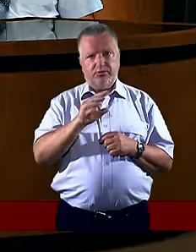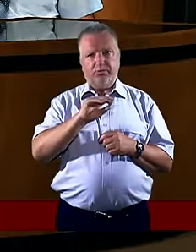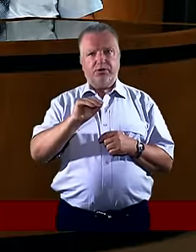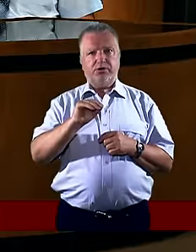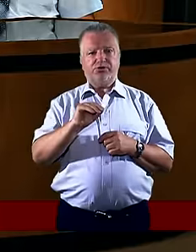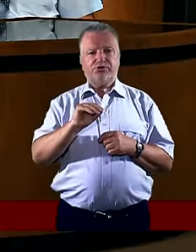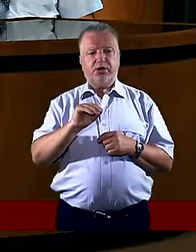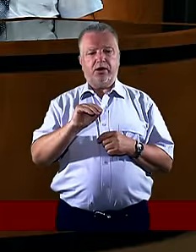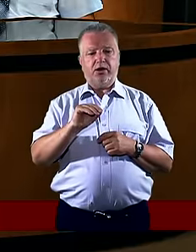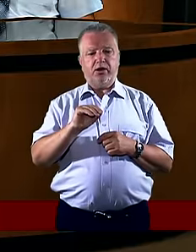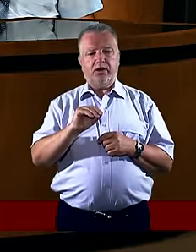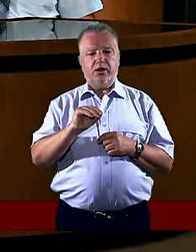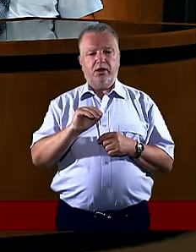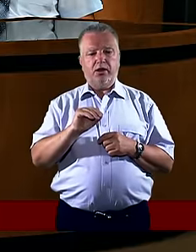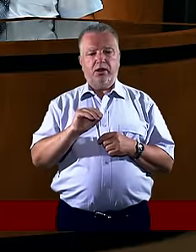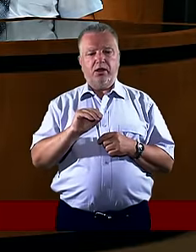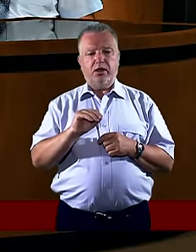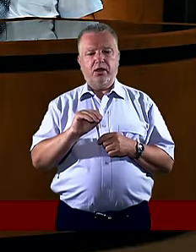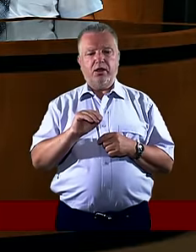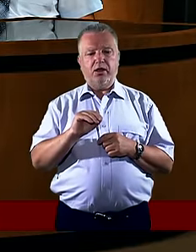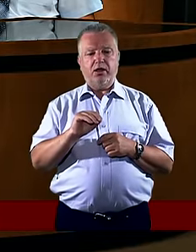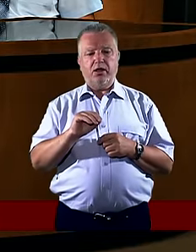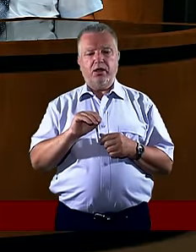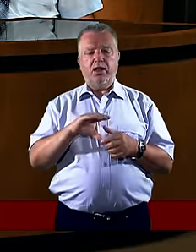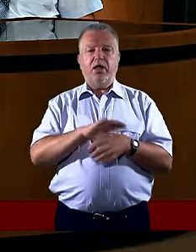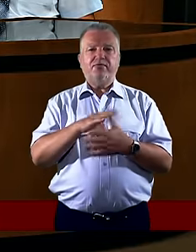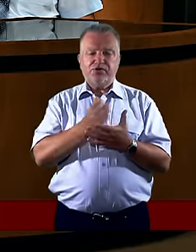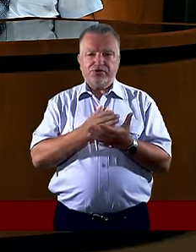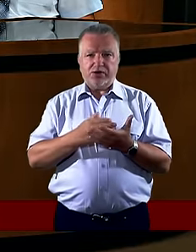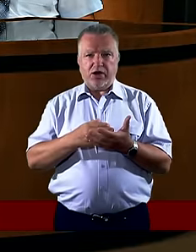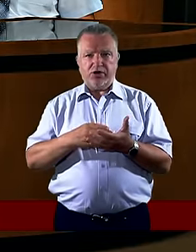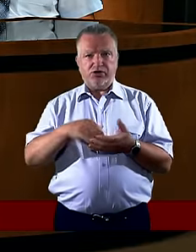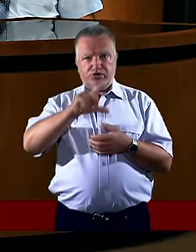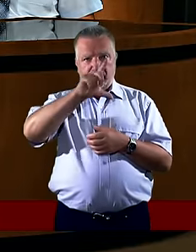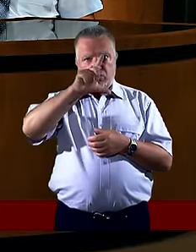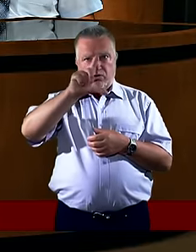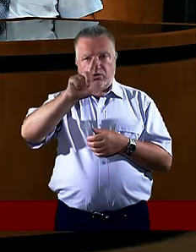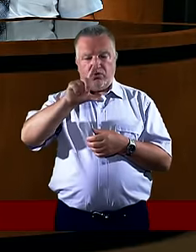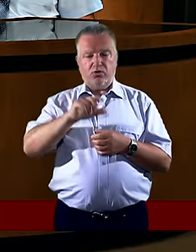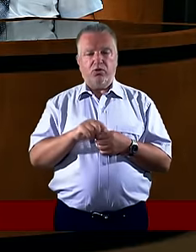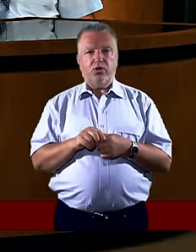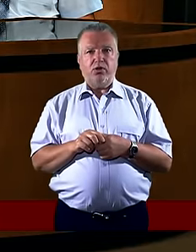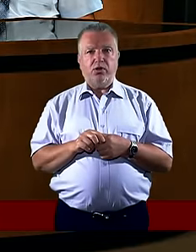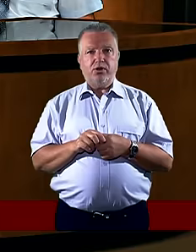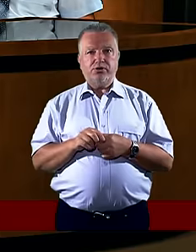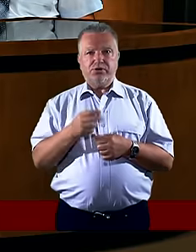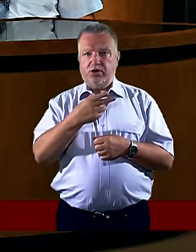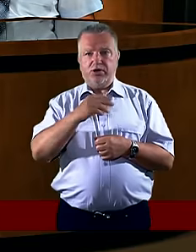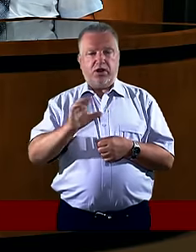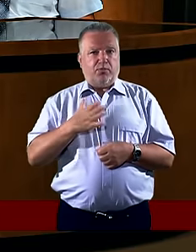Ale też widzimy, że no, części tego tłumu społeczeństwa to jakby